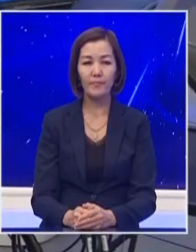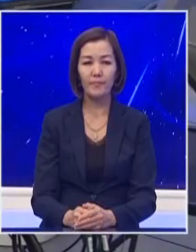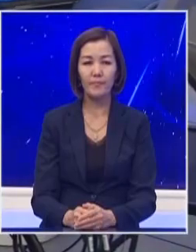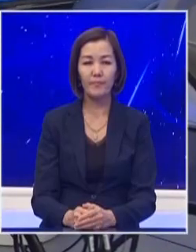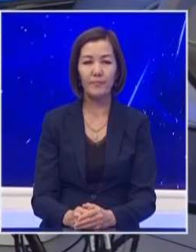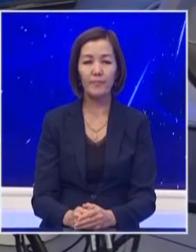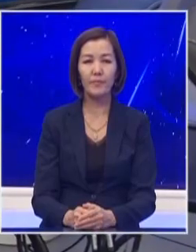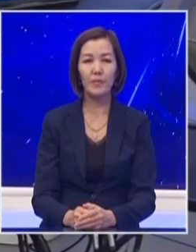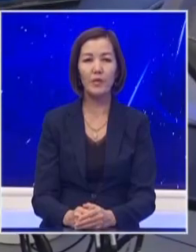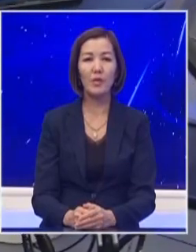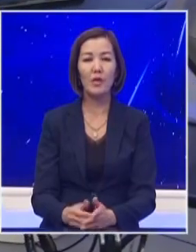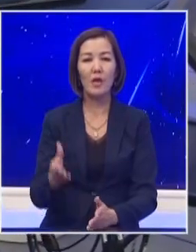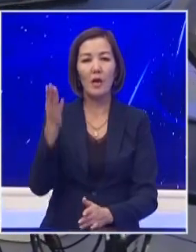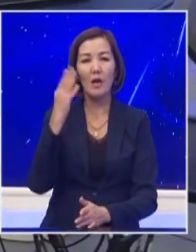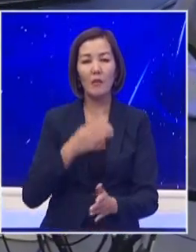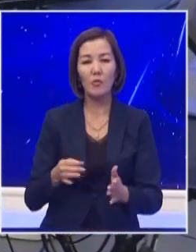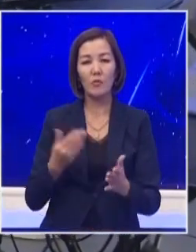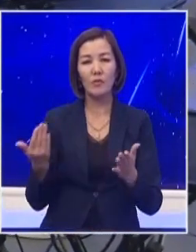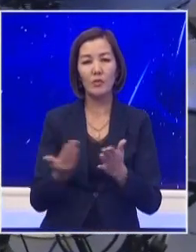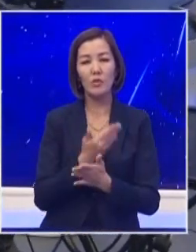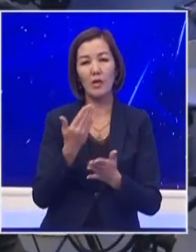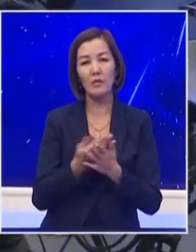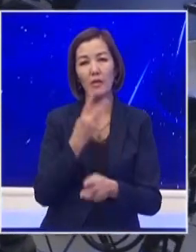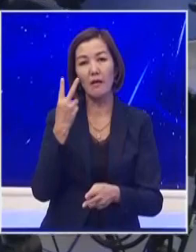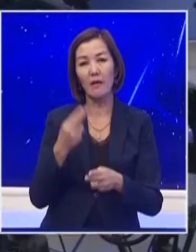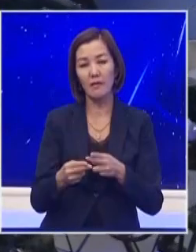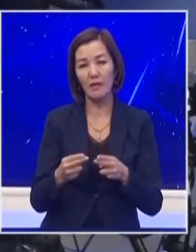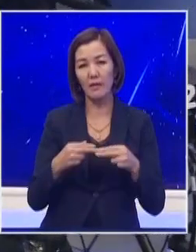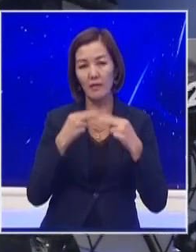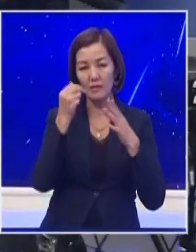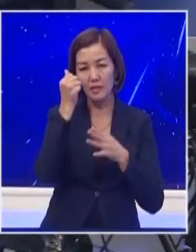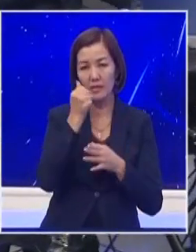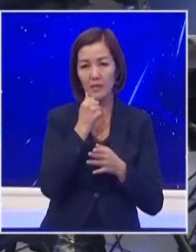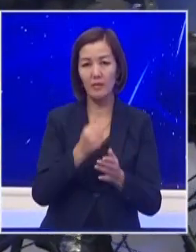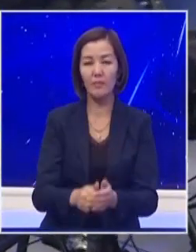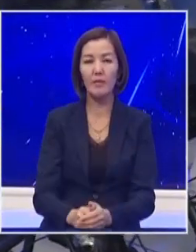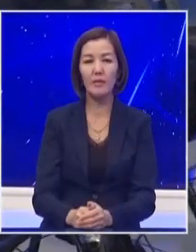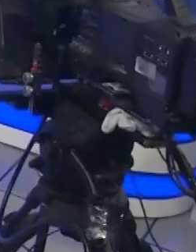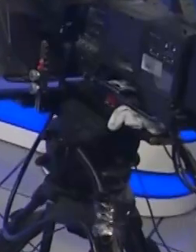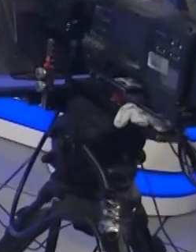Бізге келіп түскен ақпараттар легосы жағымды жаңалықтармен жүздескенше.